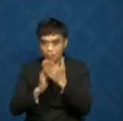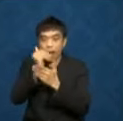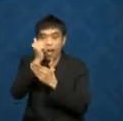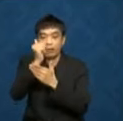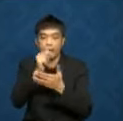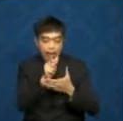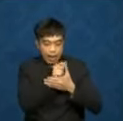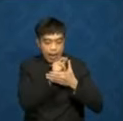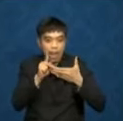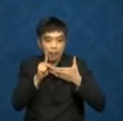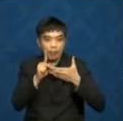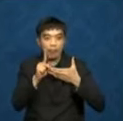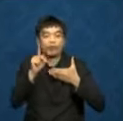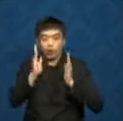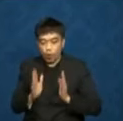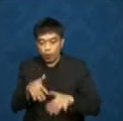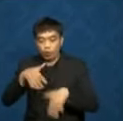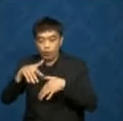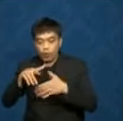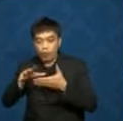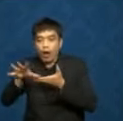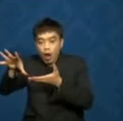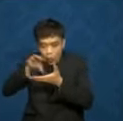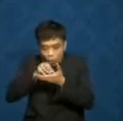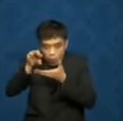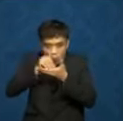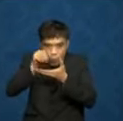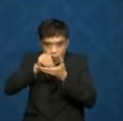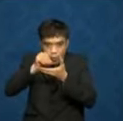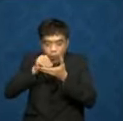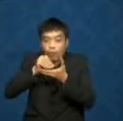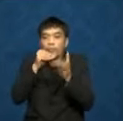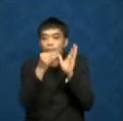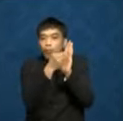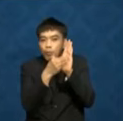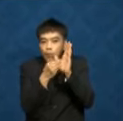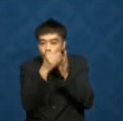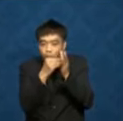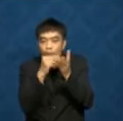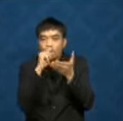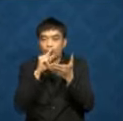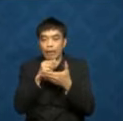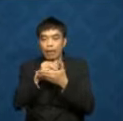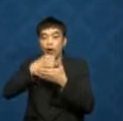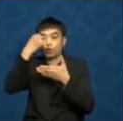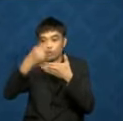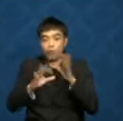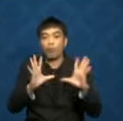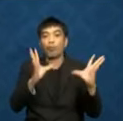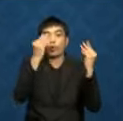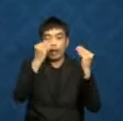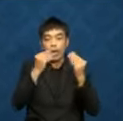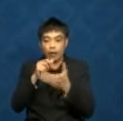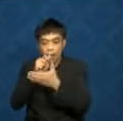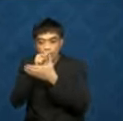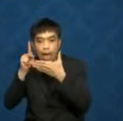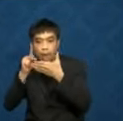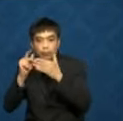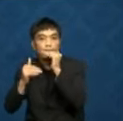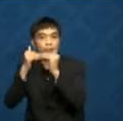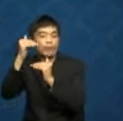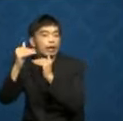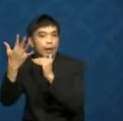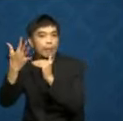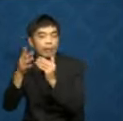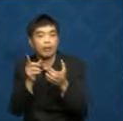มาใช้แปครัแต่ถ้าจบโครงการไปแล้วบริการอนๆนแอปมนโตตามไม่ทันหรอถ้ามัยใช้งานยากอยเหือนเดิม